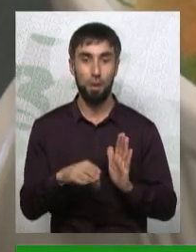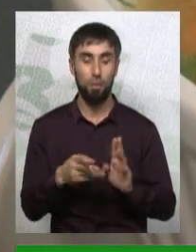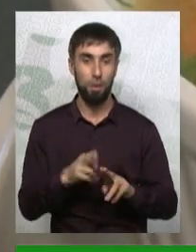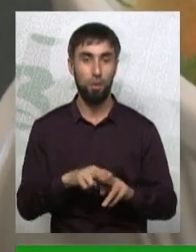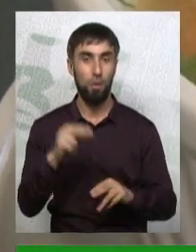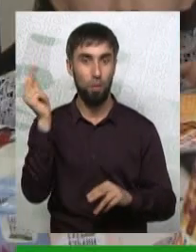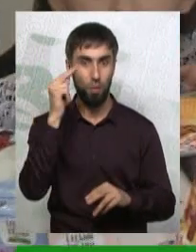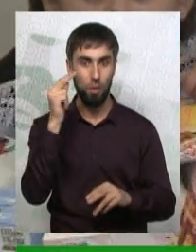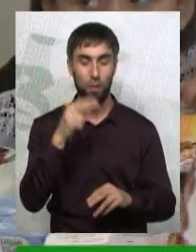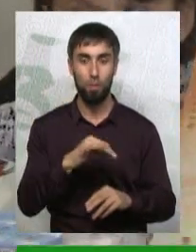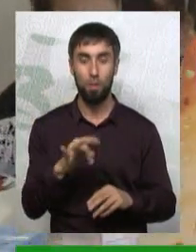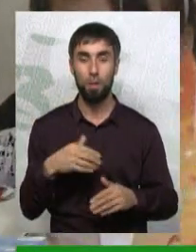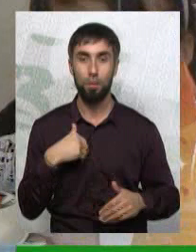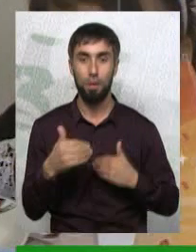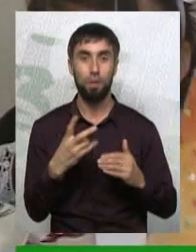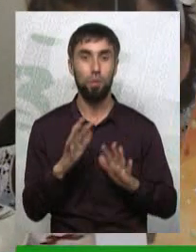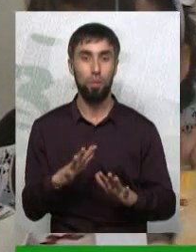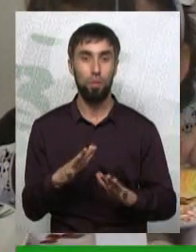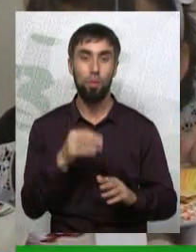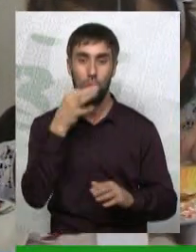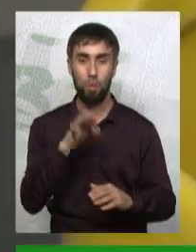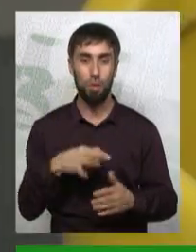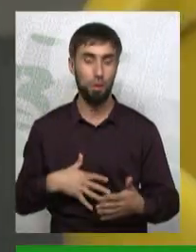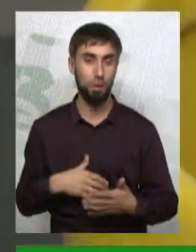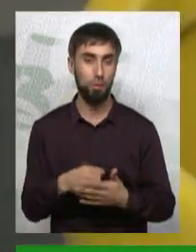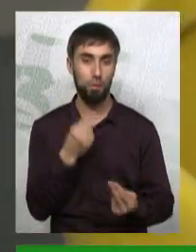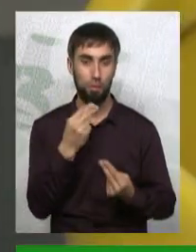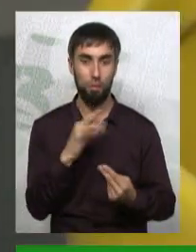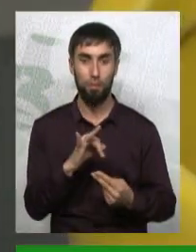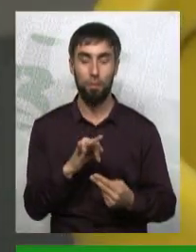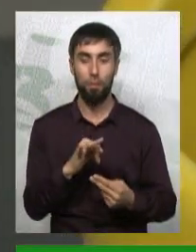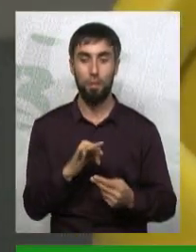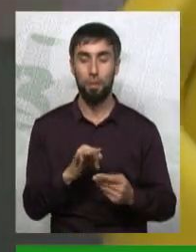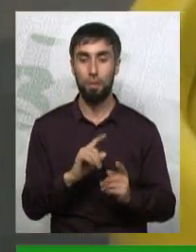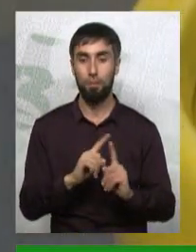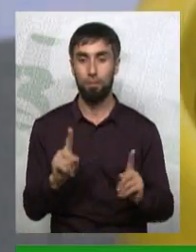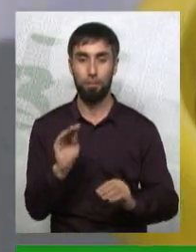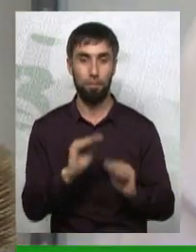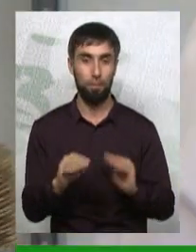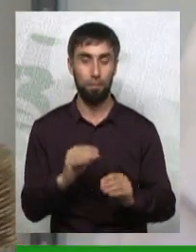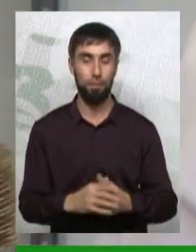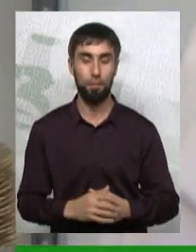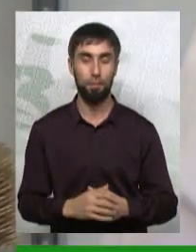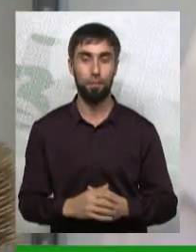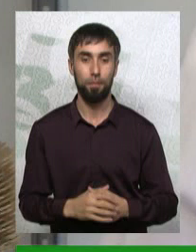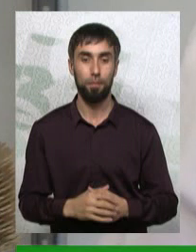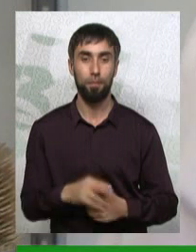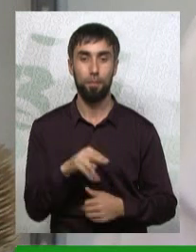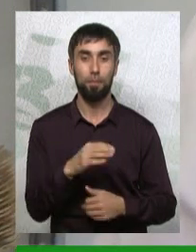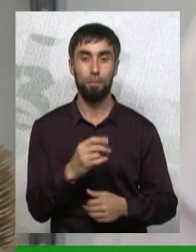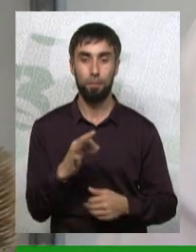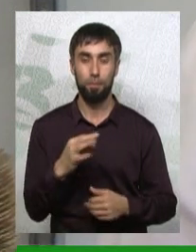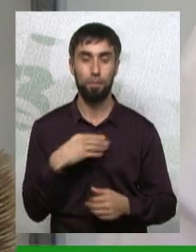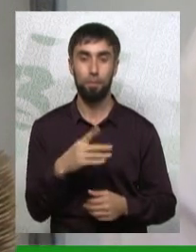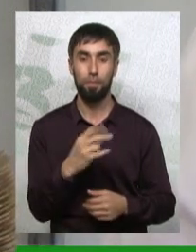Поэтому учащимся повара предлагают не только вкусный и сытный завтрак, но и креативно украшают блюда. Пшено до сыра, на пару